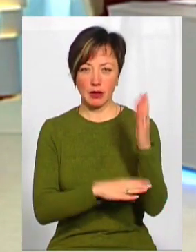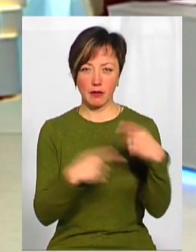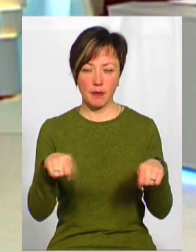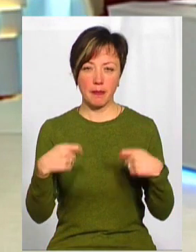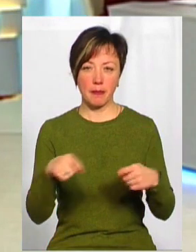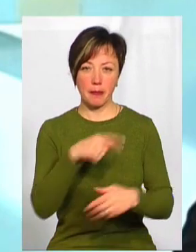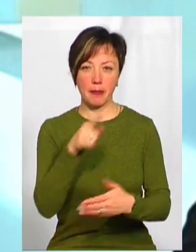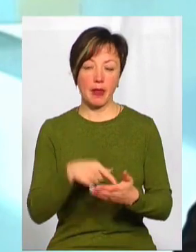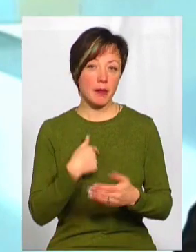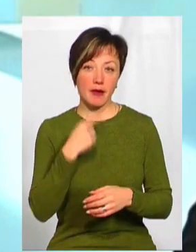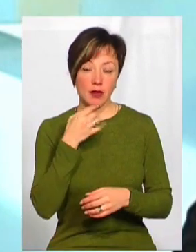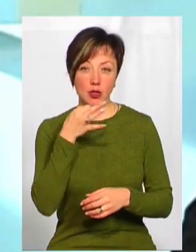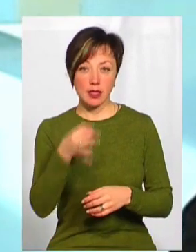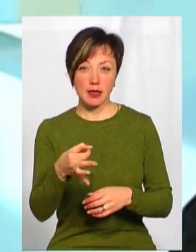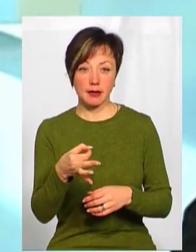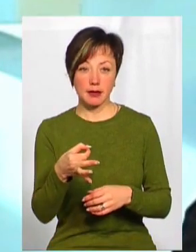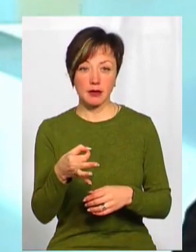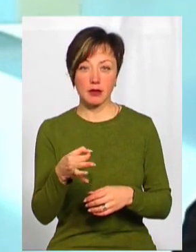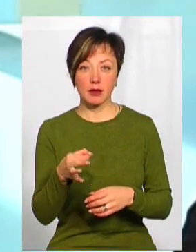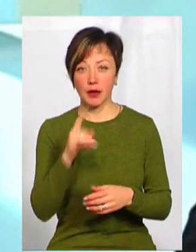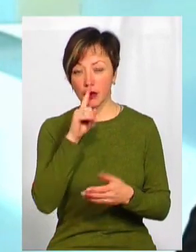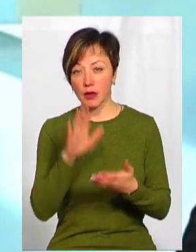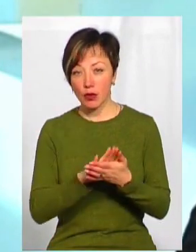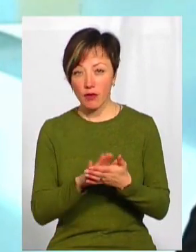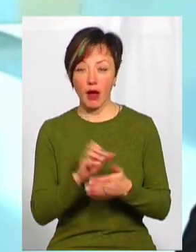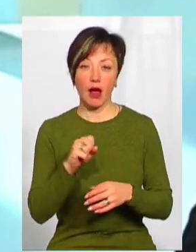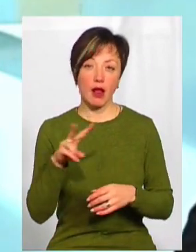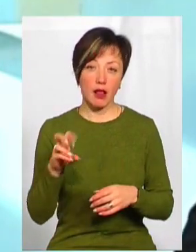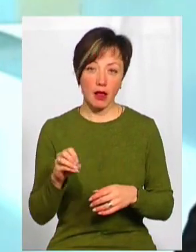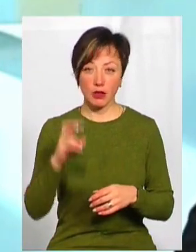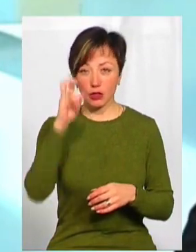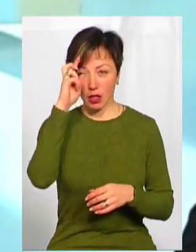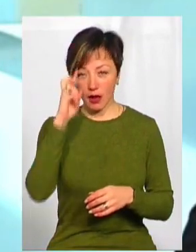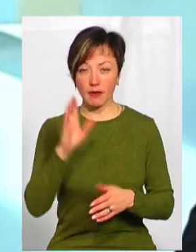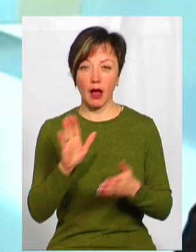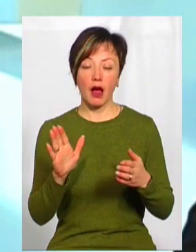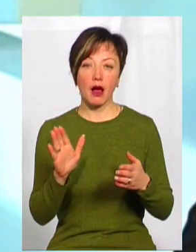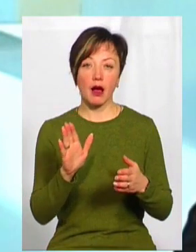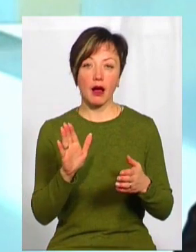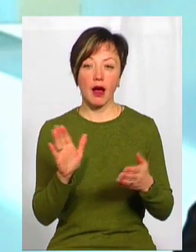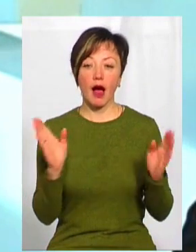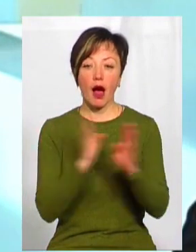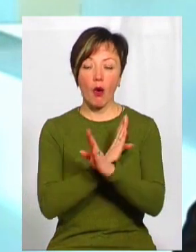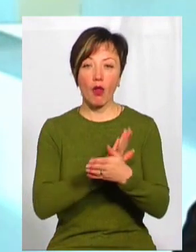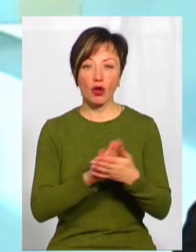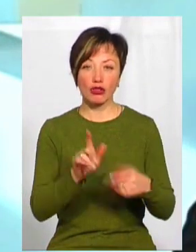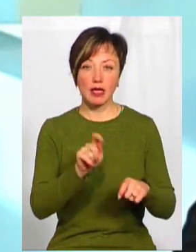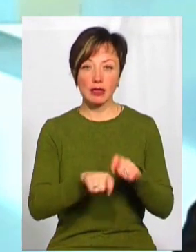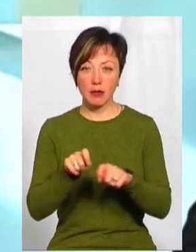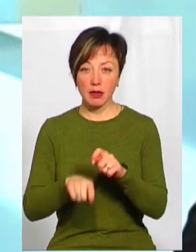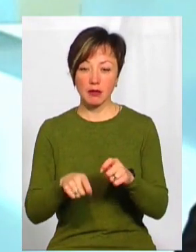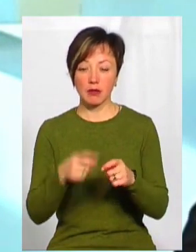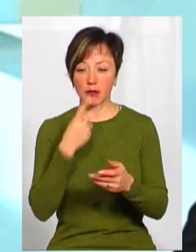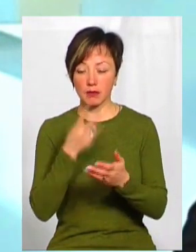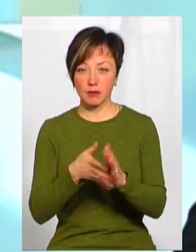Ну, мені важко сказати саме, от, що від тіньових, але от, знову ж таки, Державна екологічна інспекція, вона